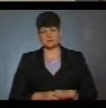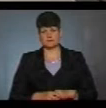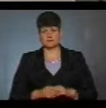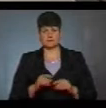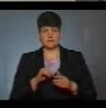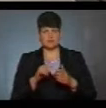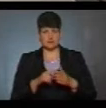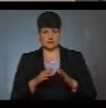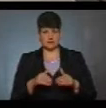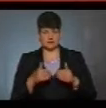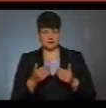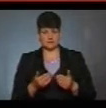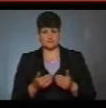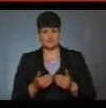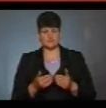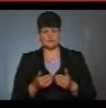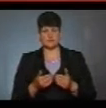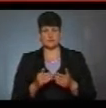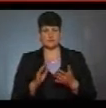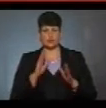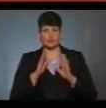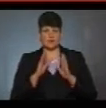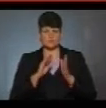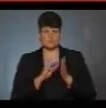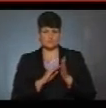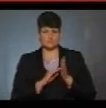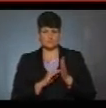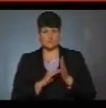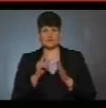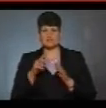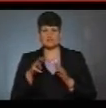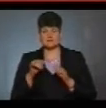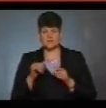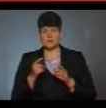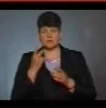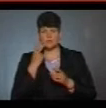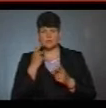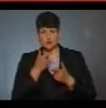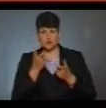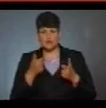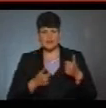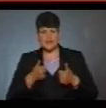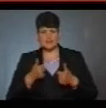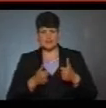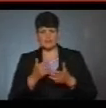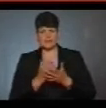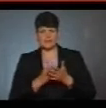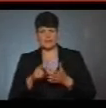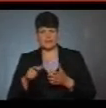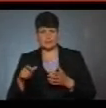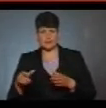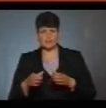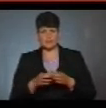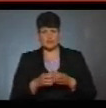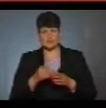поставити запитання, яке нам ставлять в мережі Facebook. Ось таке. ЗМІ постійно оголошують рейтинги кандидатів і партій. Вважаю, що це